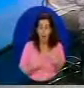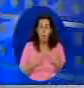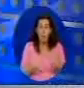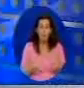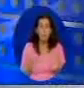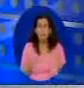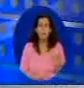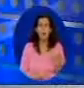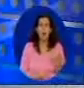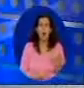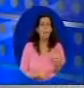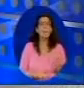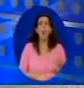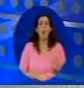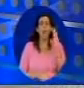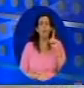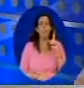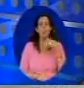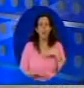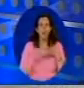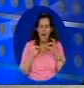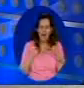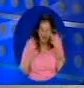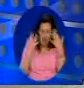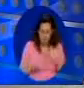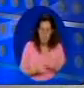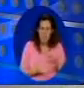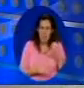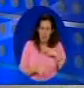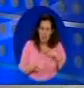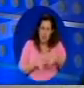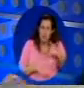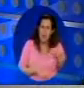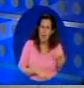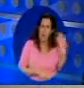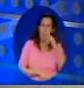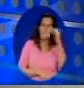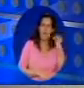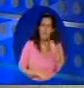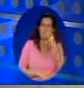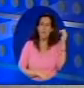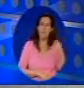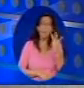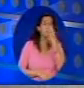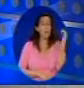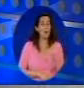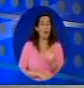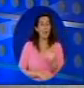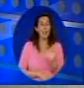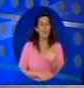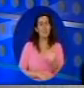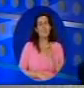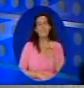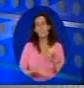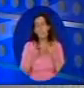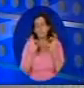אותה, ופתאום היא מזנקת. ואז אנחנו מתחילים עם החשבונות האלה, אם היינו מחזיק אותה, כבר היה לי 100,000, 200,000, 300,000,